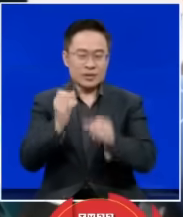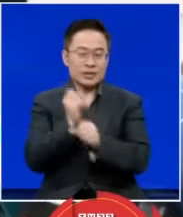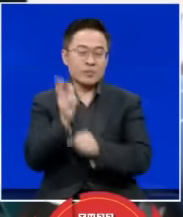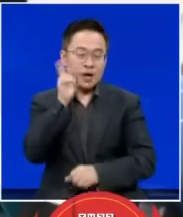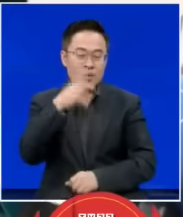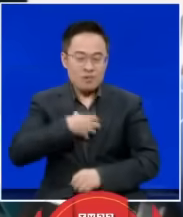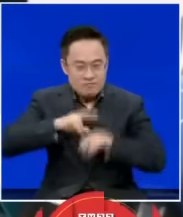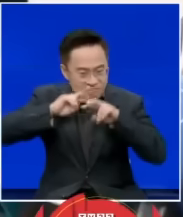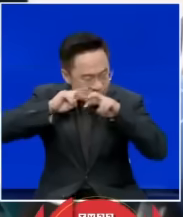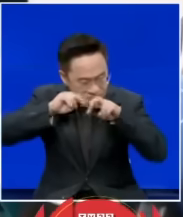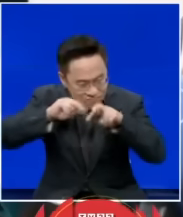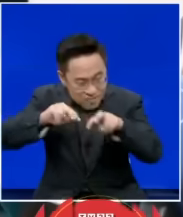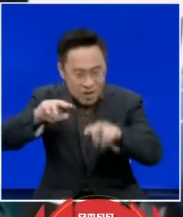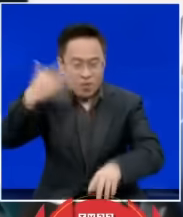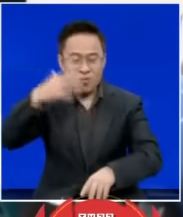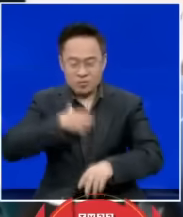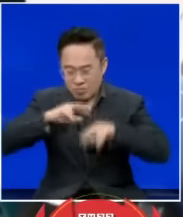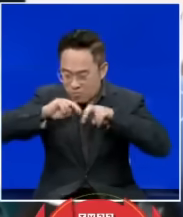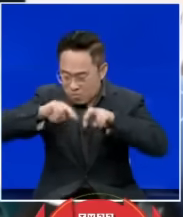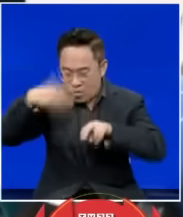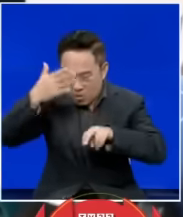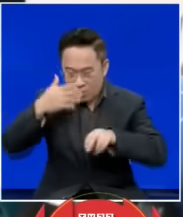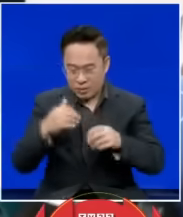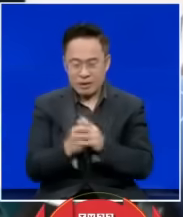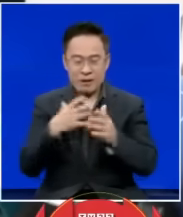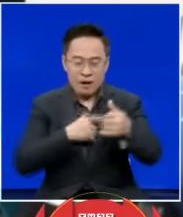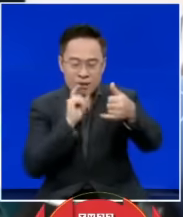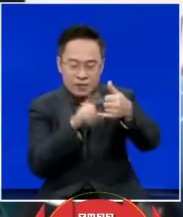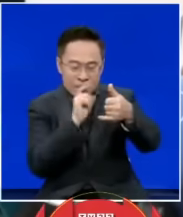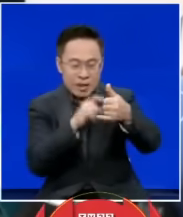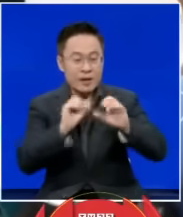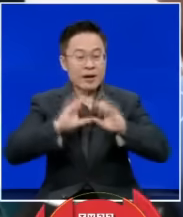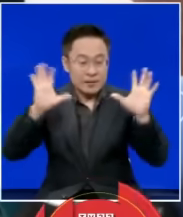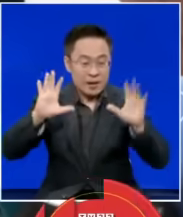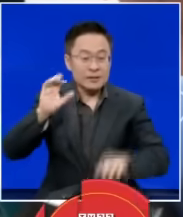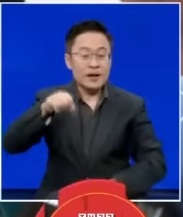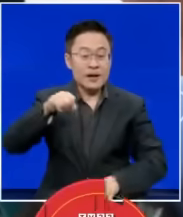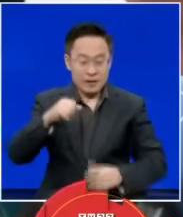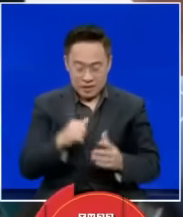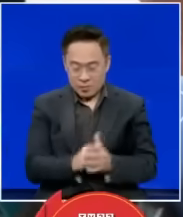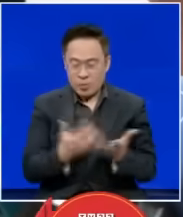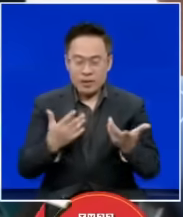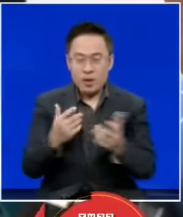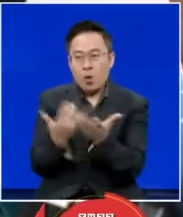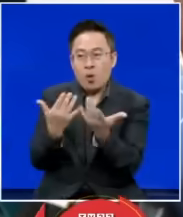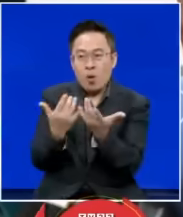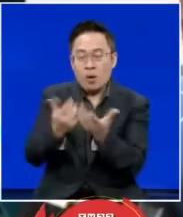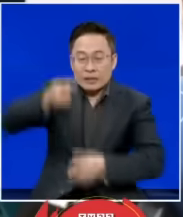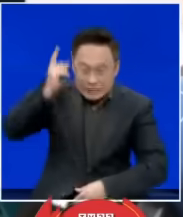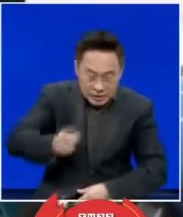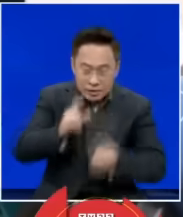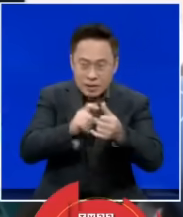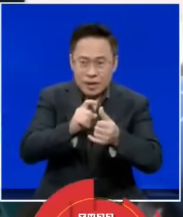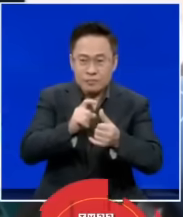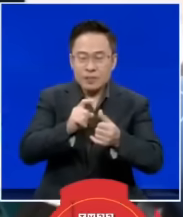ากจะให้เข้าใจพี่ๆน้องๆที่อยู่ในภาคสนามด้วยบางทีพอถามเนี่ยพอไปถามปุ๊บมันเกิดบางทีมันช้าไปแล้วไงเราก็ต้องลุกฟอร์